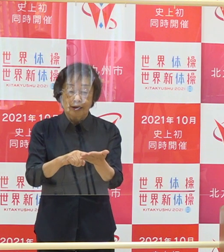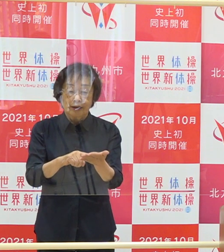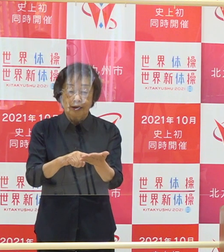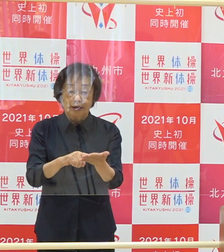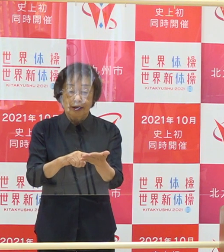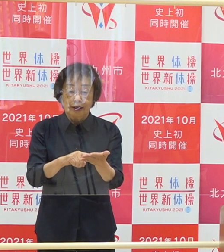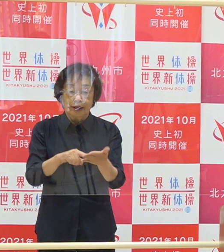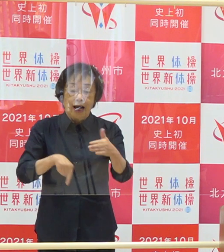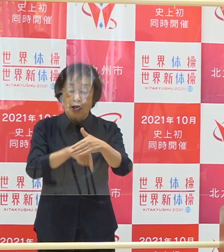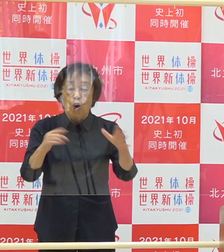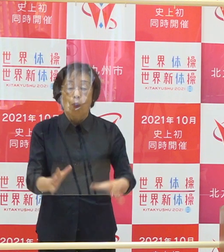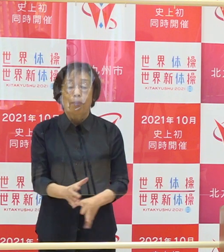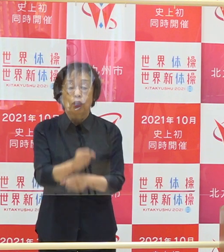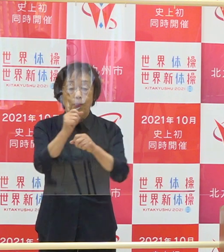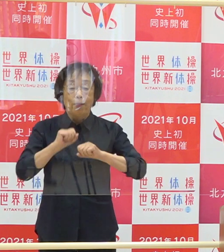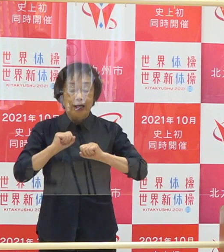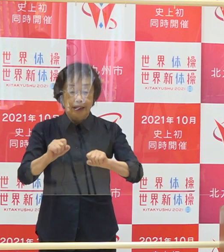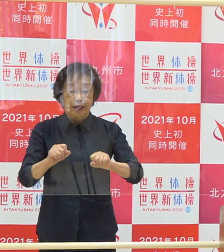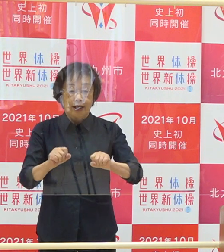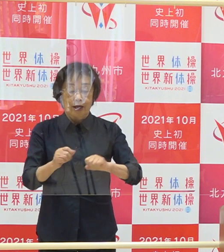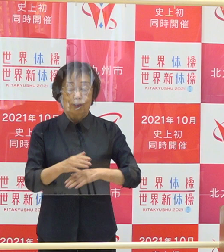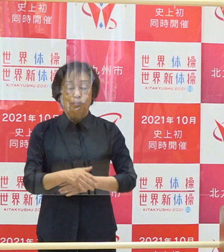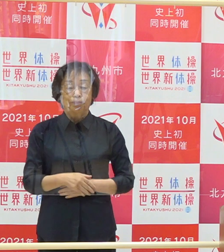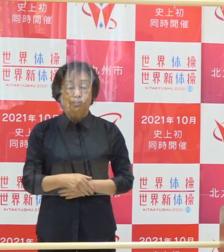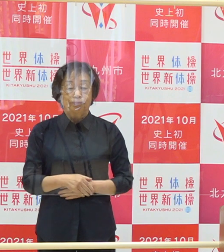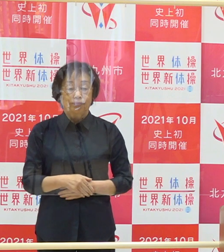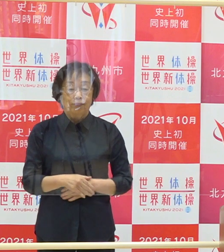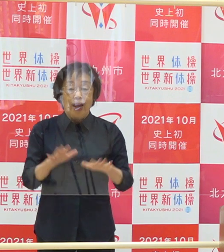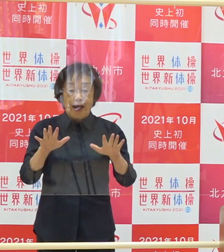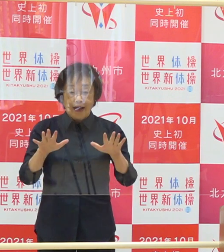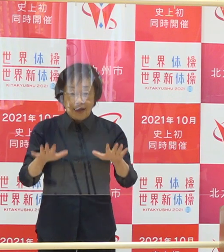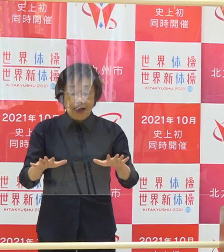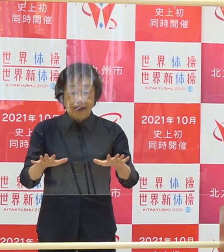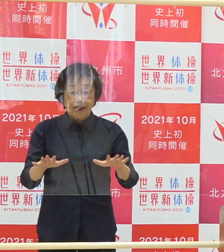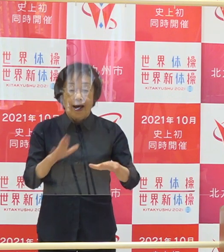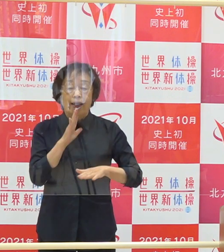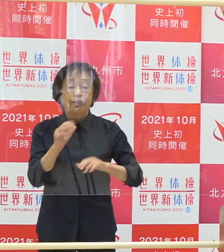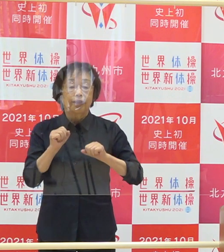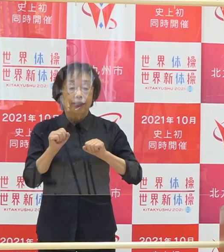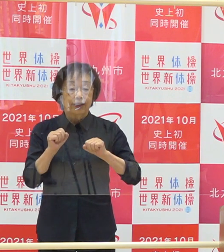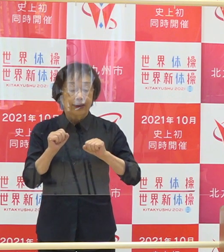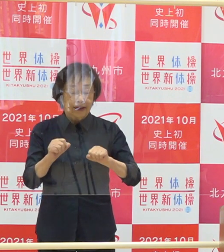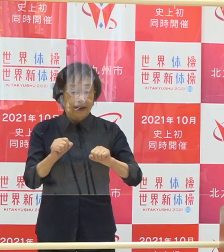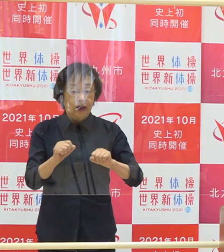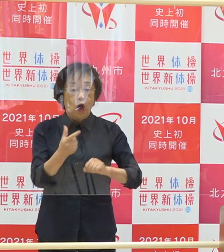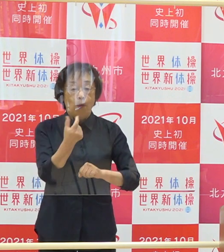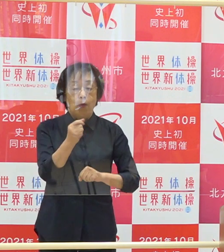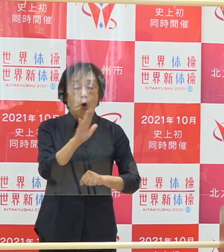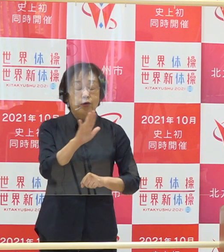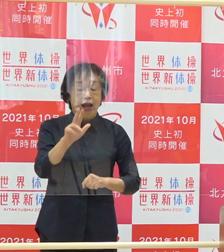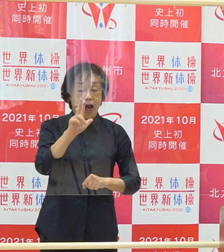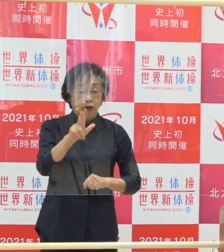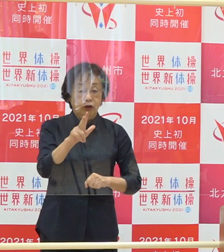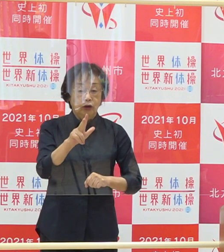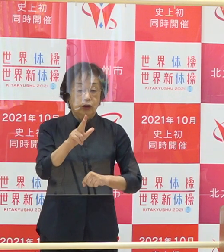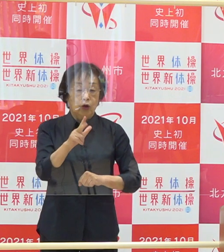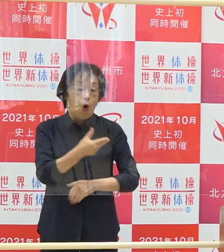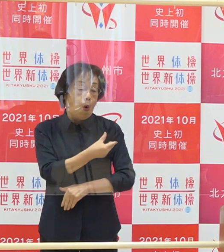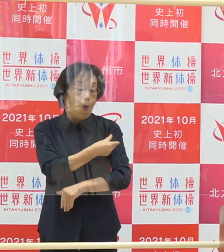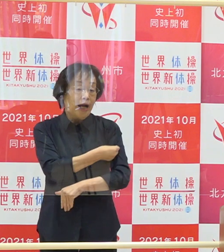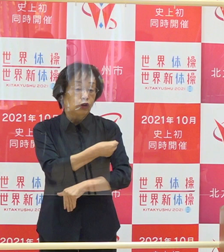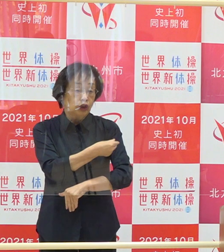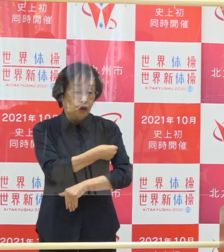とめますと次の通りであります。現在実施している武田モデルナ社製のワクチン接種